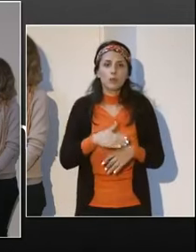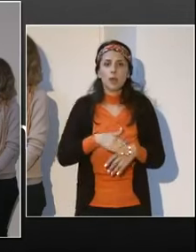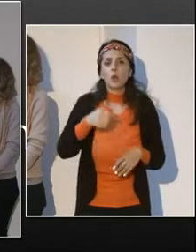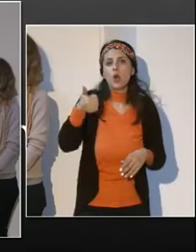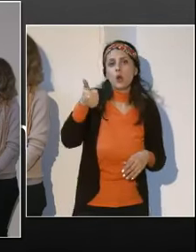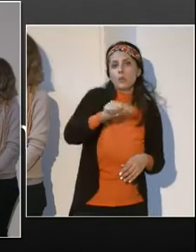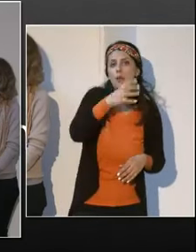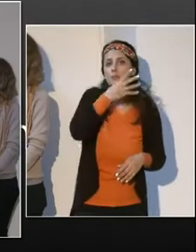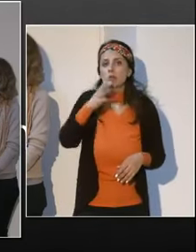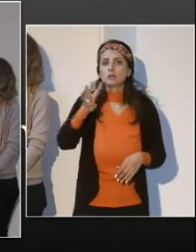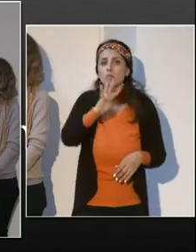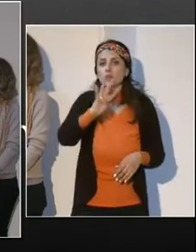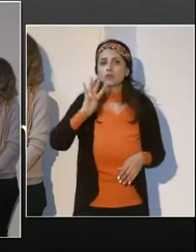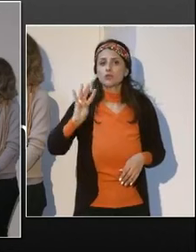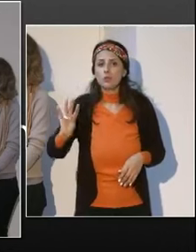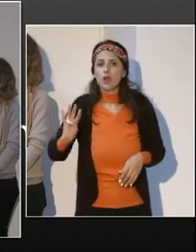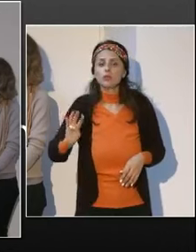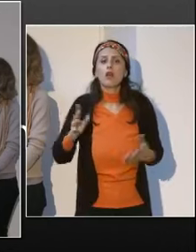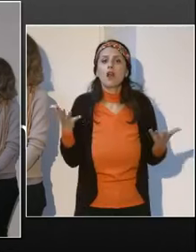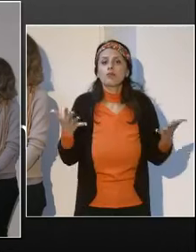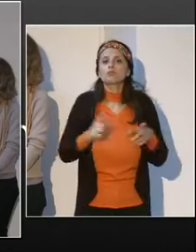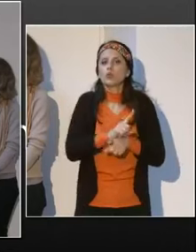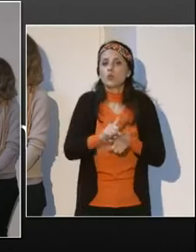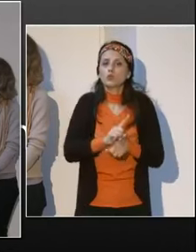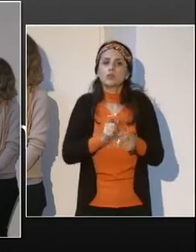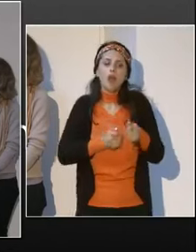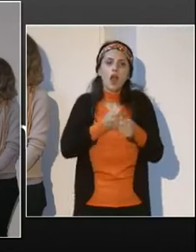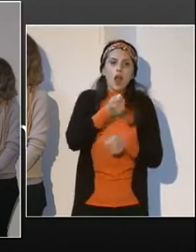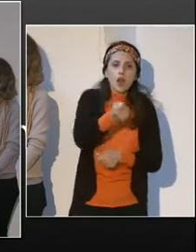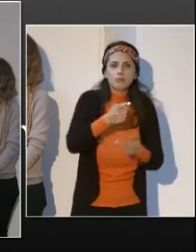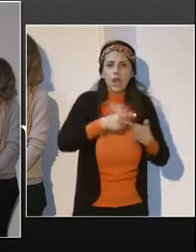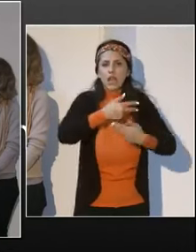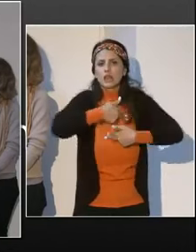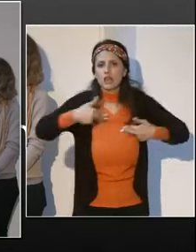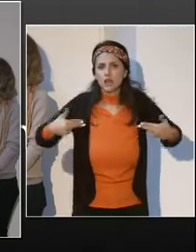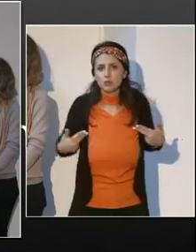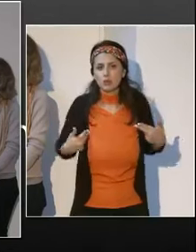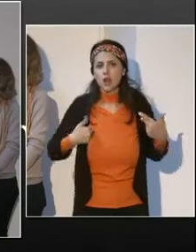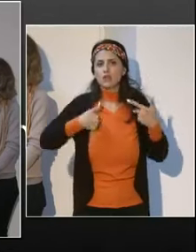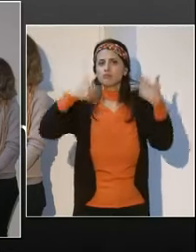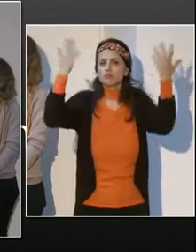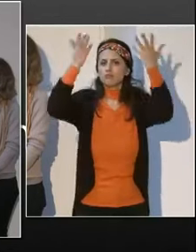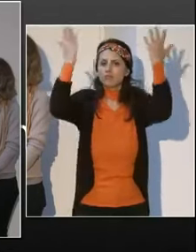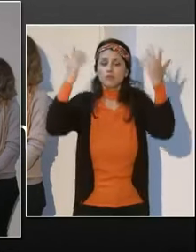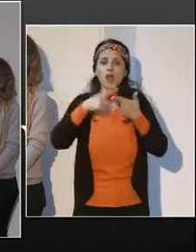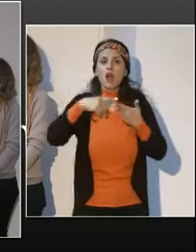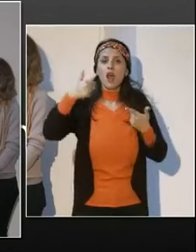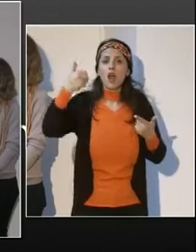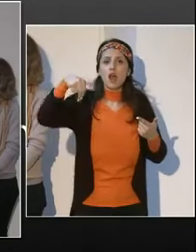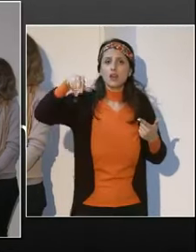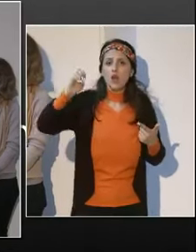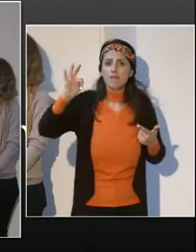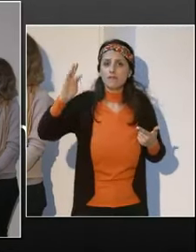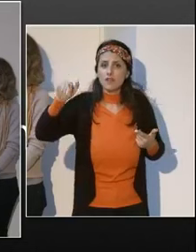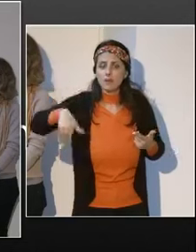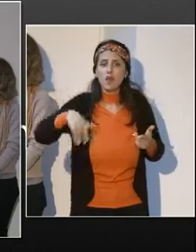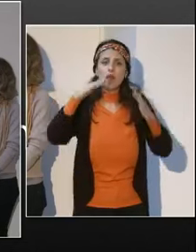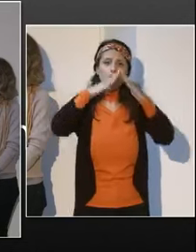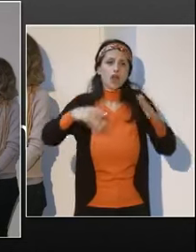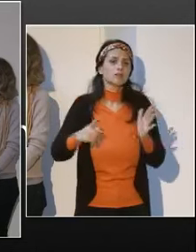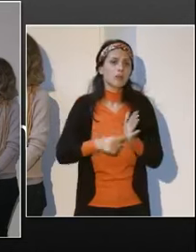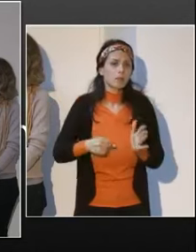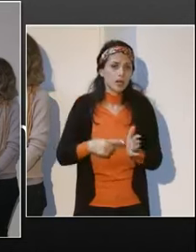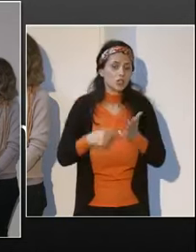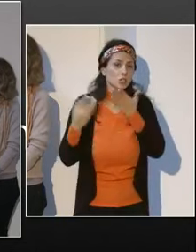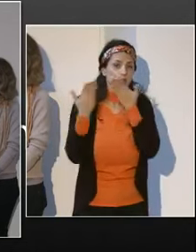1444 de instituții semnul Curți de apel tribunale judecătorii a ne oferi mergi case de Pensii si